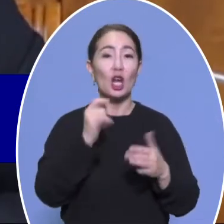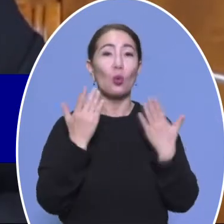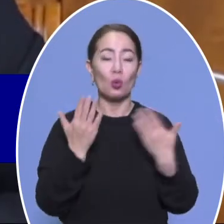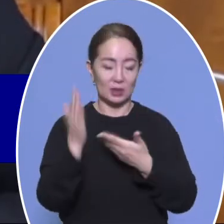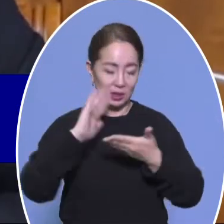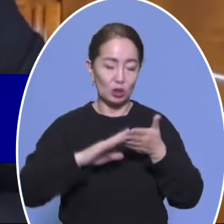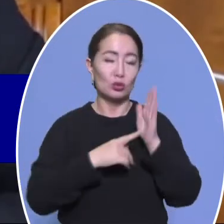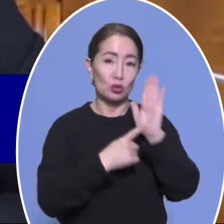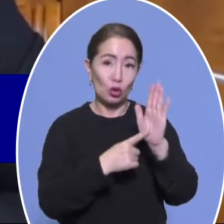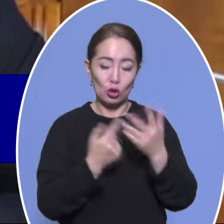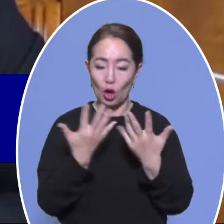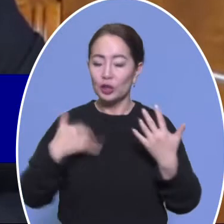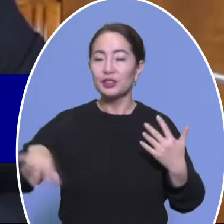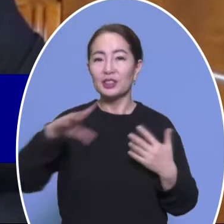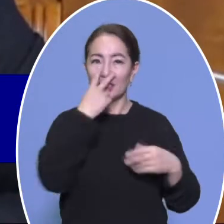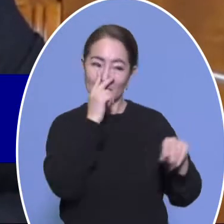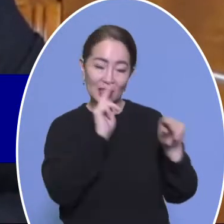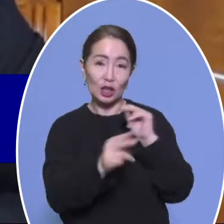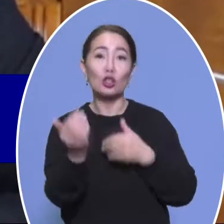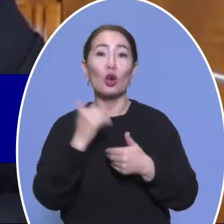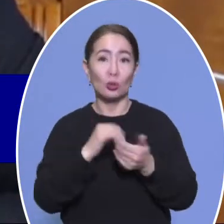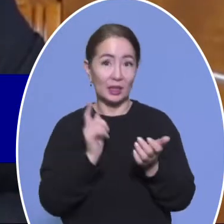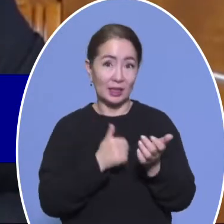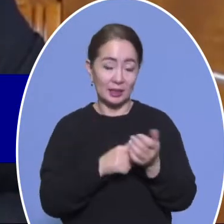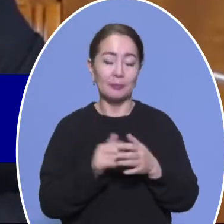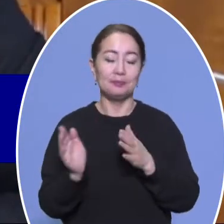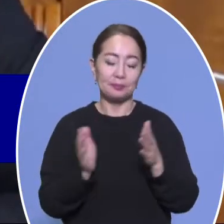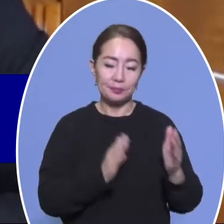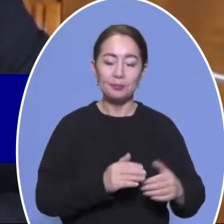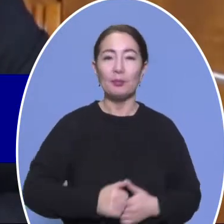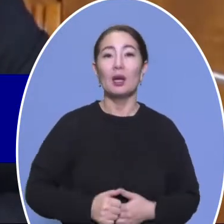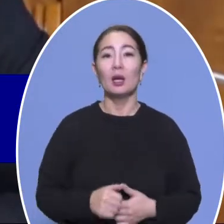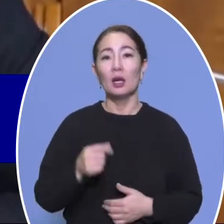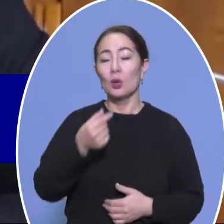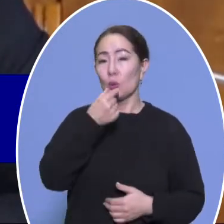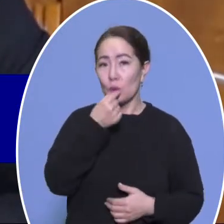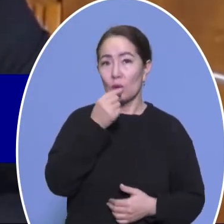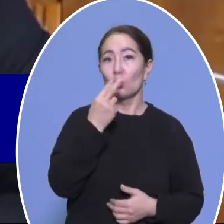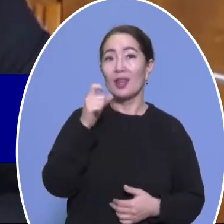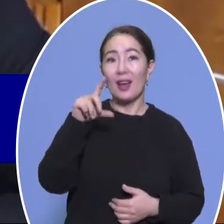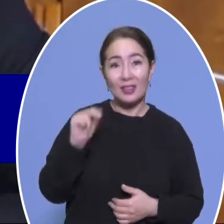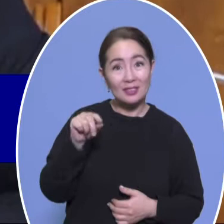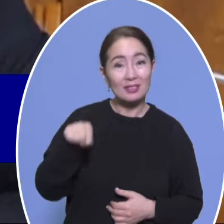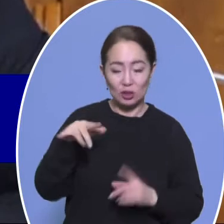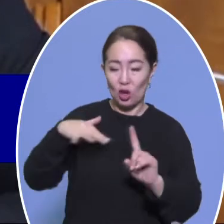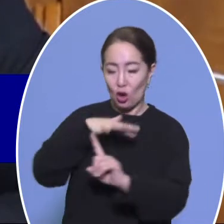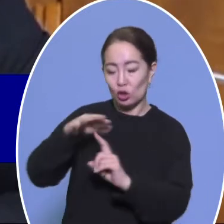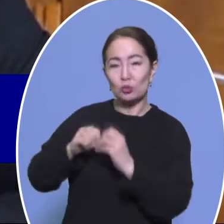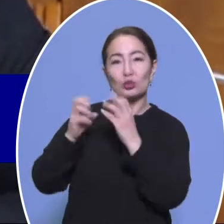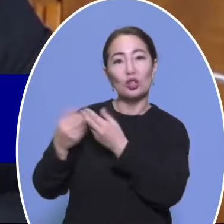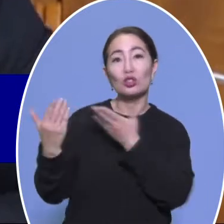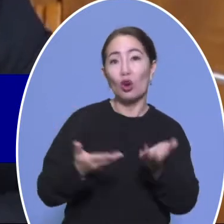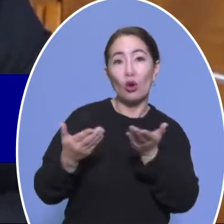бас танилцуулаад ингээд одоо олон нийтийн хяналт руу оруулах хэрэгтэй. За энэ асуудал одоо ингээд хийгдээ явж байгаа. За шүгэл үлэгч эрх зүйн орчныг бүрдүүлээч. Нэг